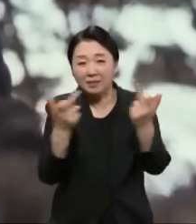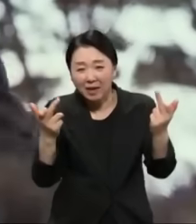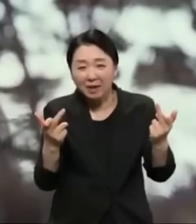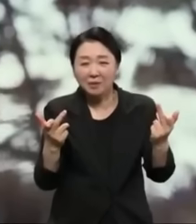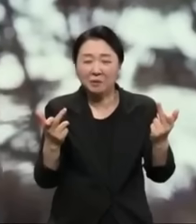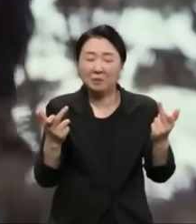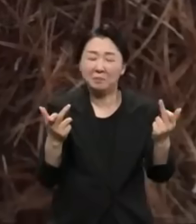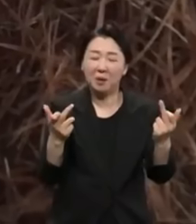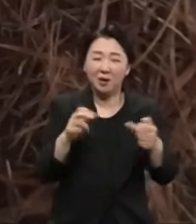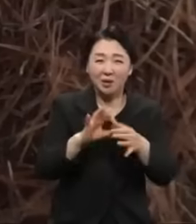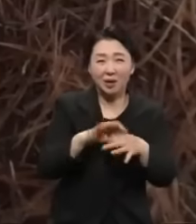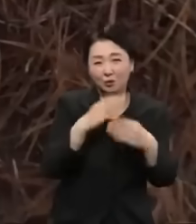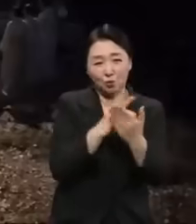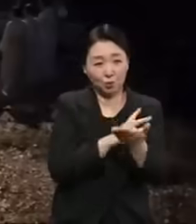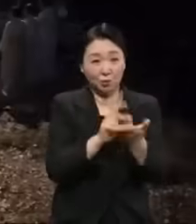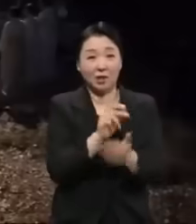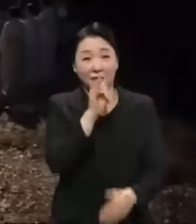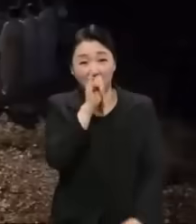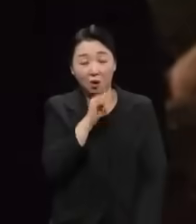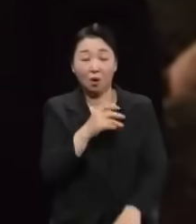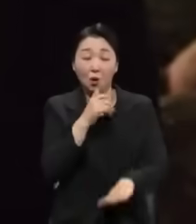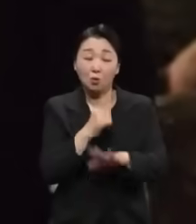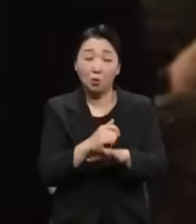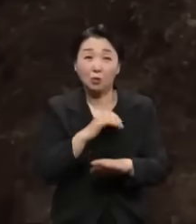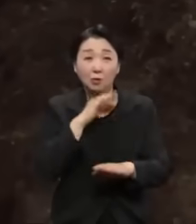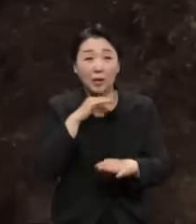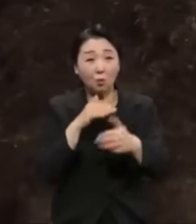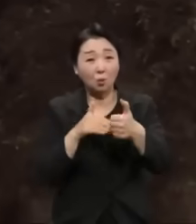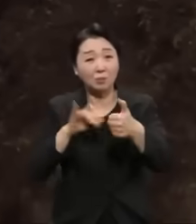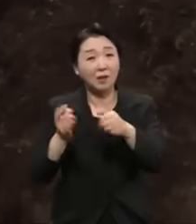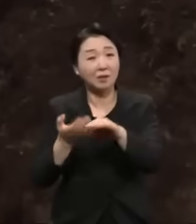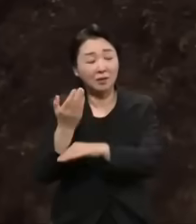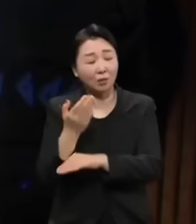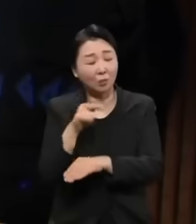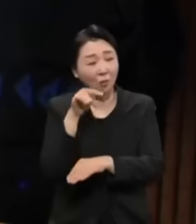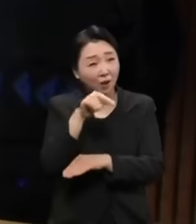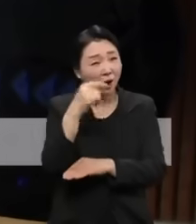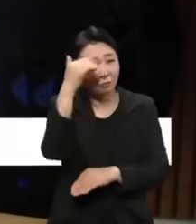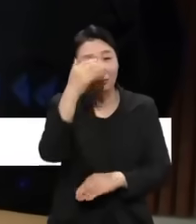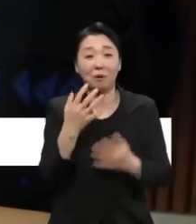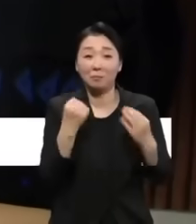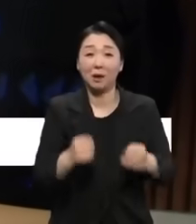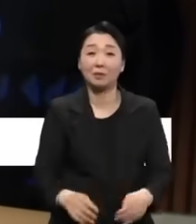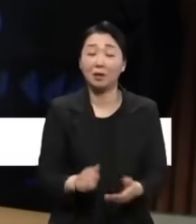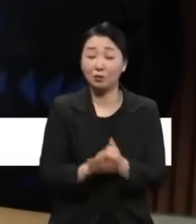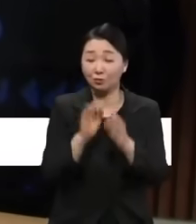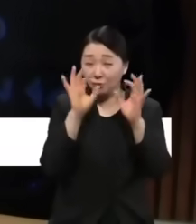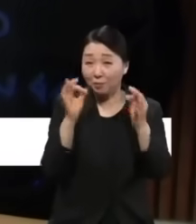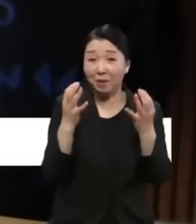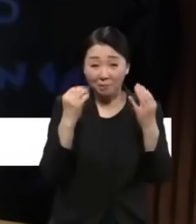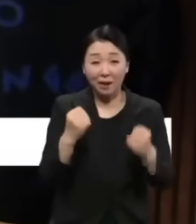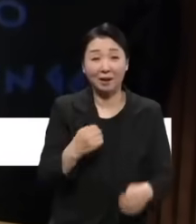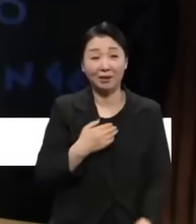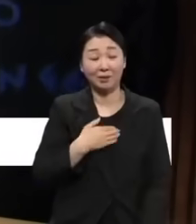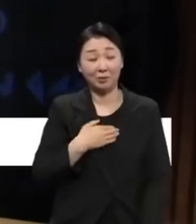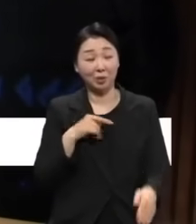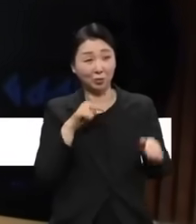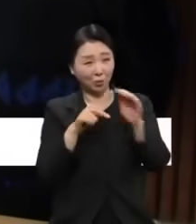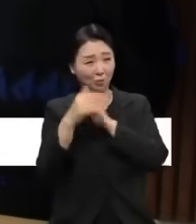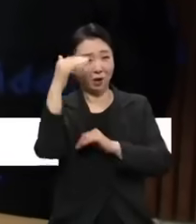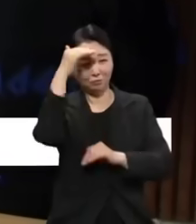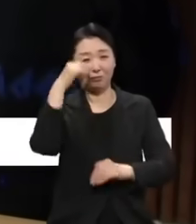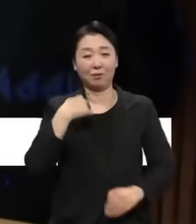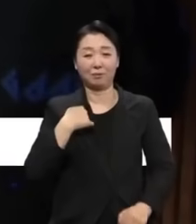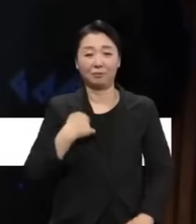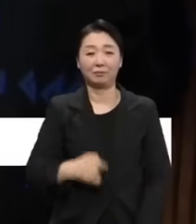소재로 쓰이면서 오히려 50대 이상의 발걸음도 꾸준합니다. 그러니까 친구들이 많이 봐서 보게 됐다고, 나도